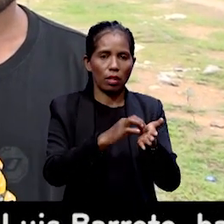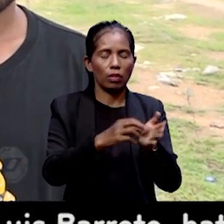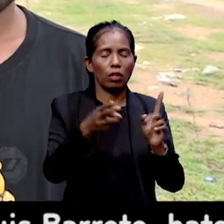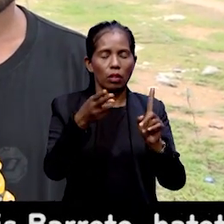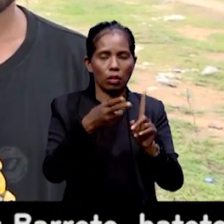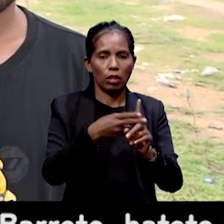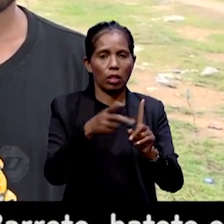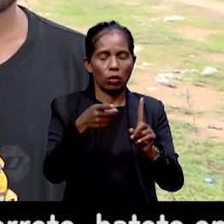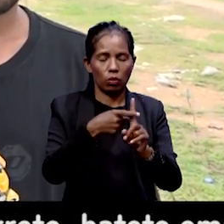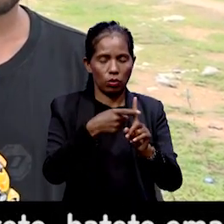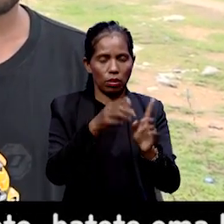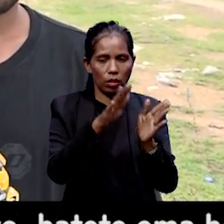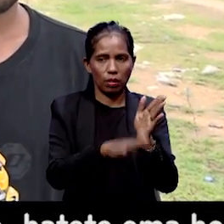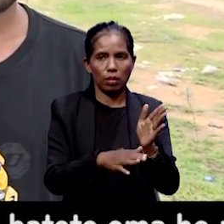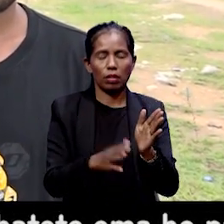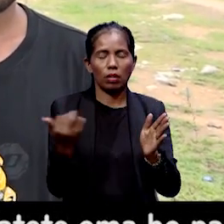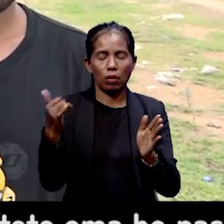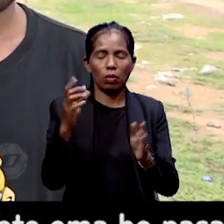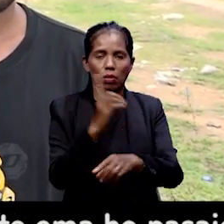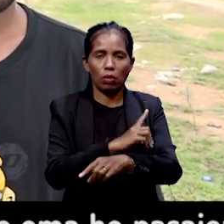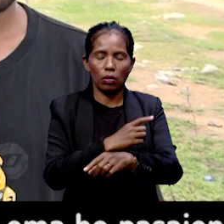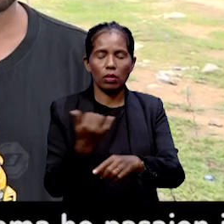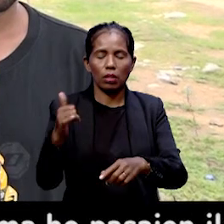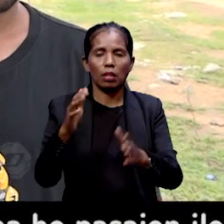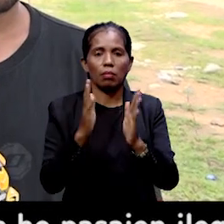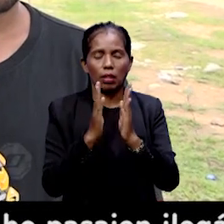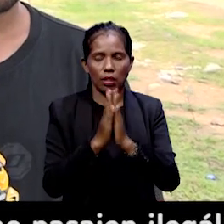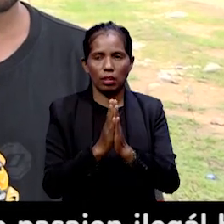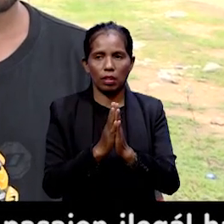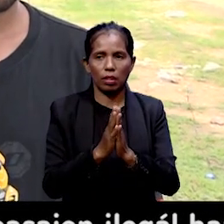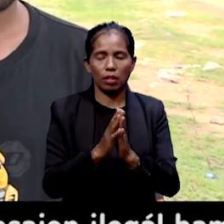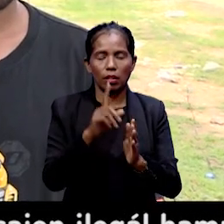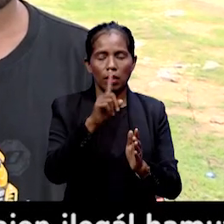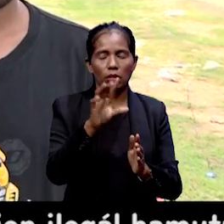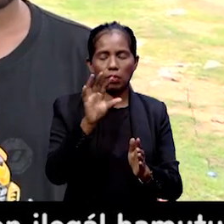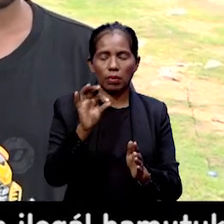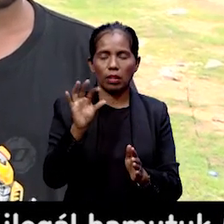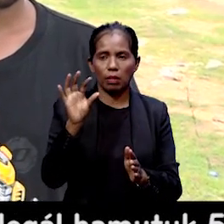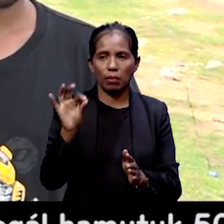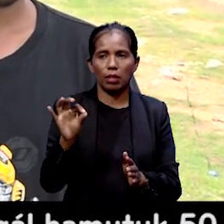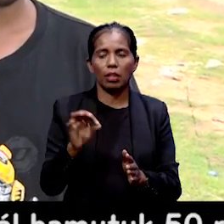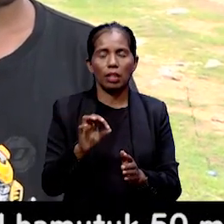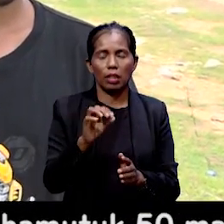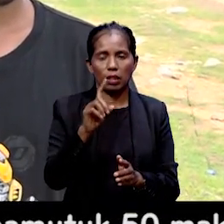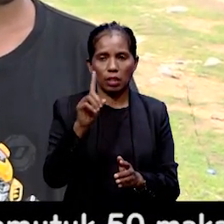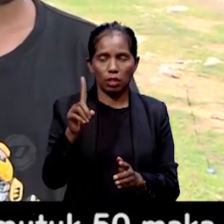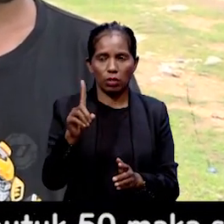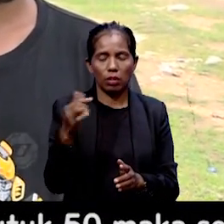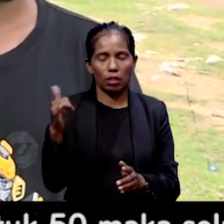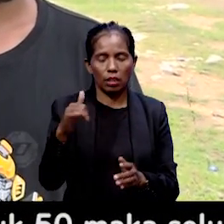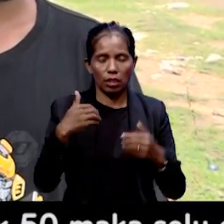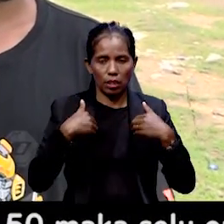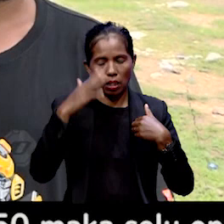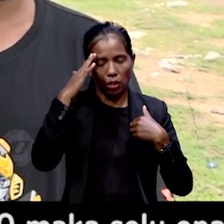hung depois irane rai sira bareza det depois de irane iya ba 90 ngung kandu masak Santa Cruz antau sere ya no ingida atau